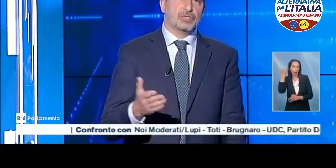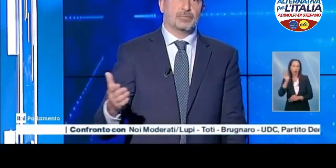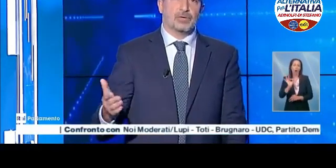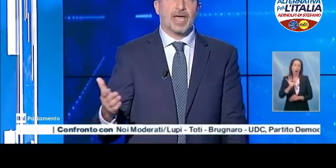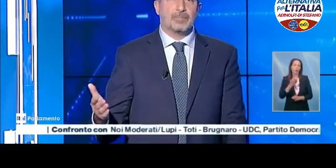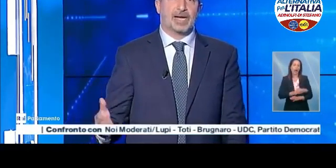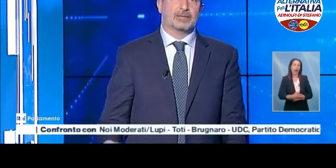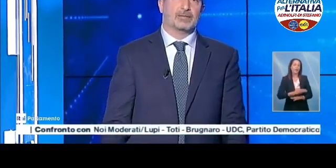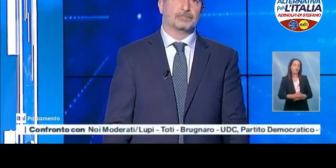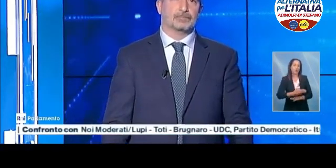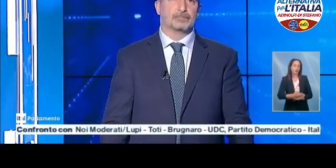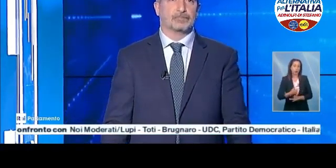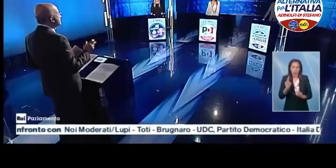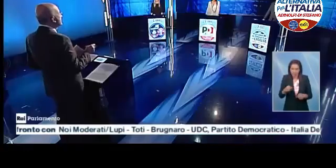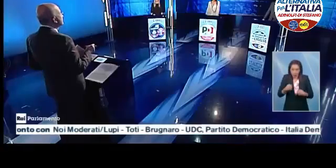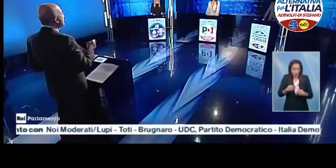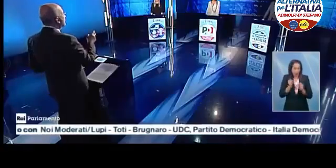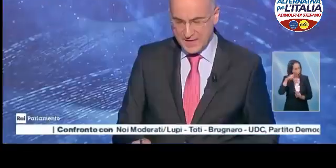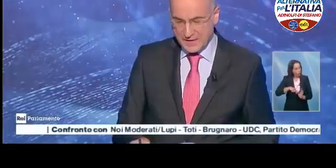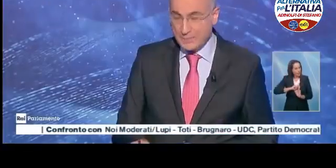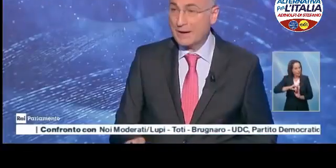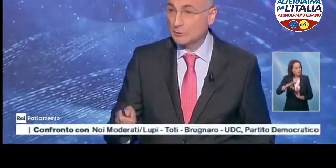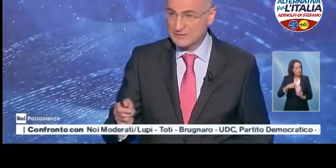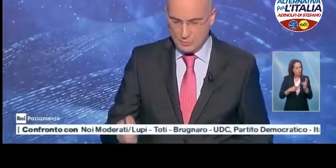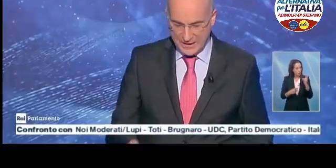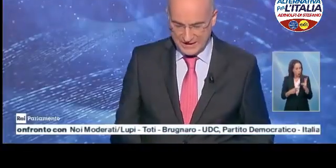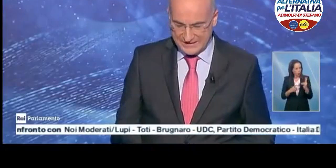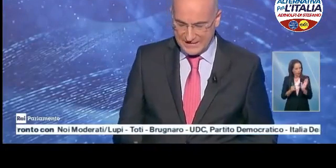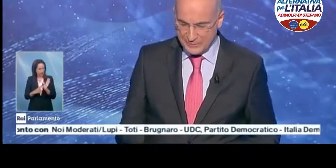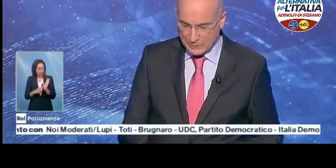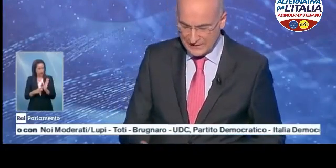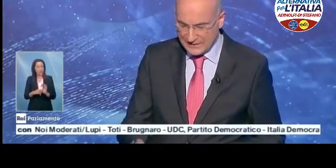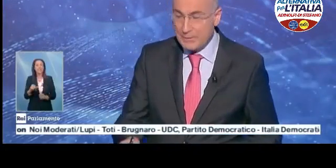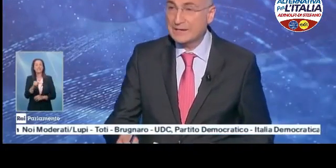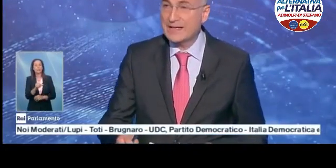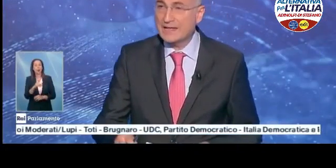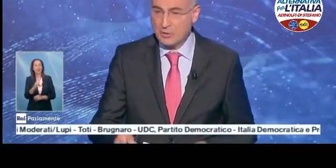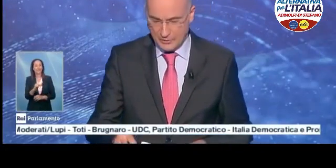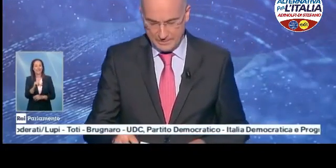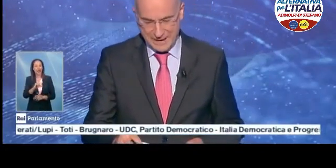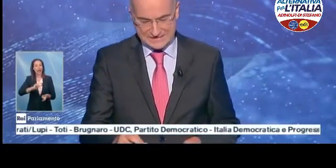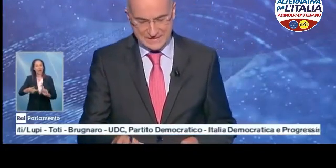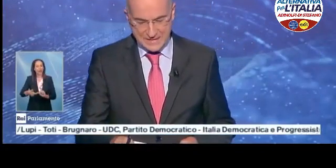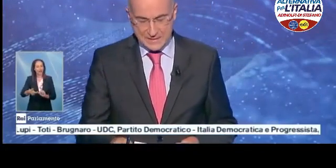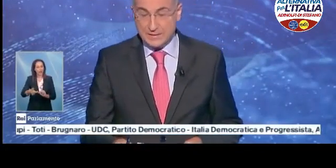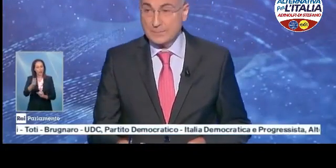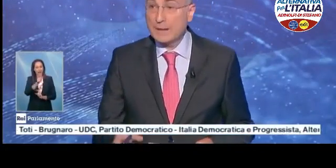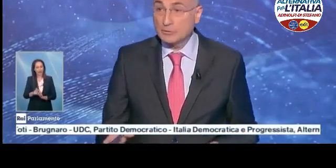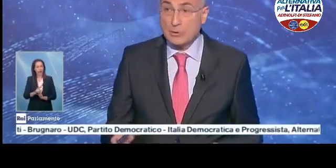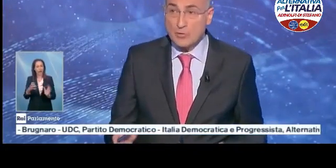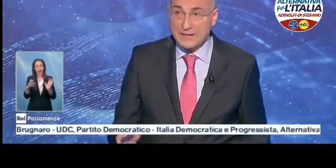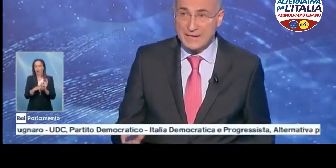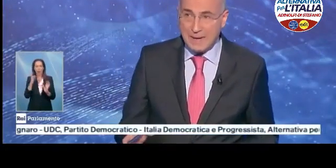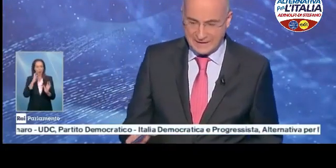lavastoviglie. Questo per noi è aberrante. Grazie Di Stefano. Riparto da Simone Di Stefano, Alternativa per l'Italia, no Green Pass.